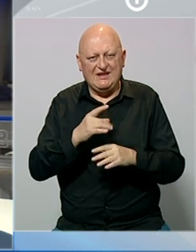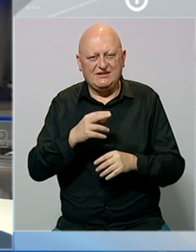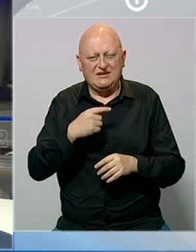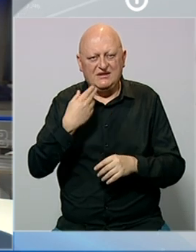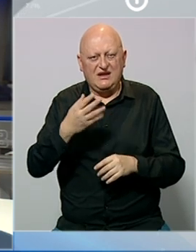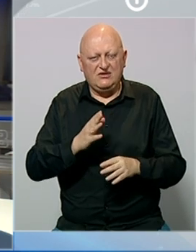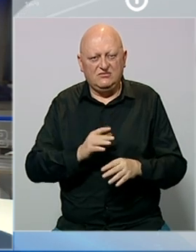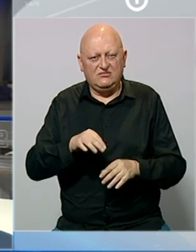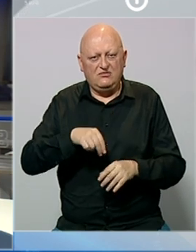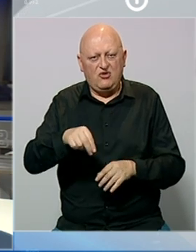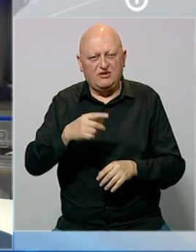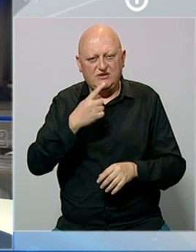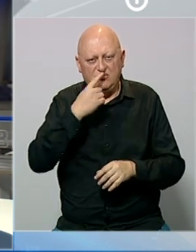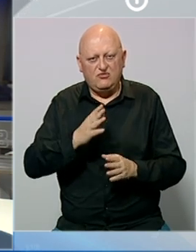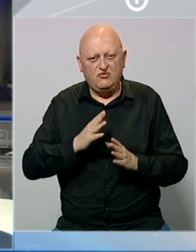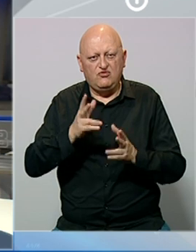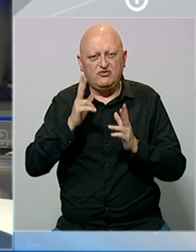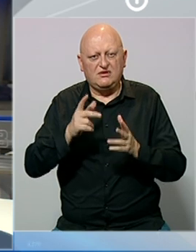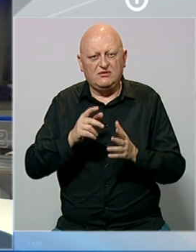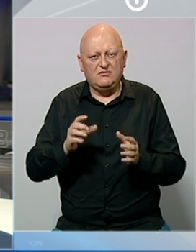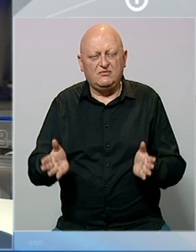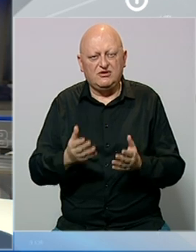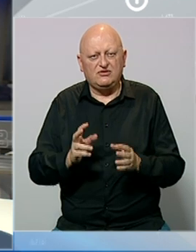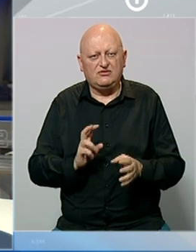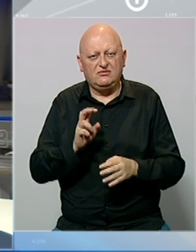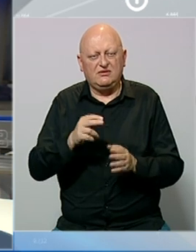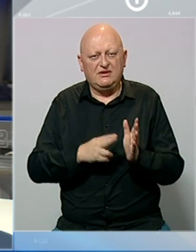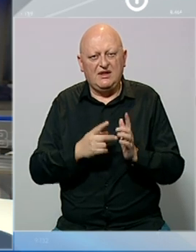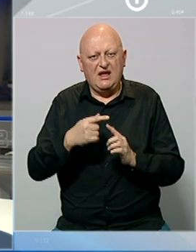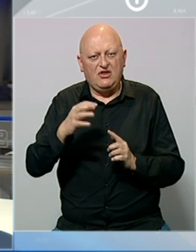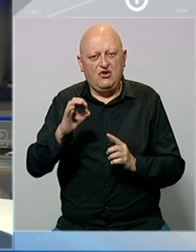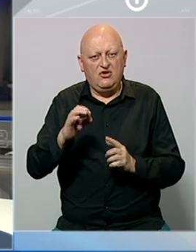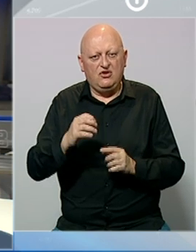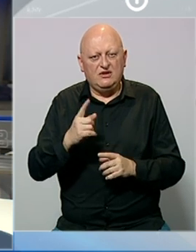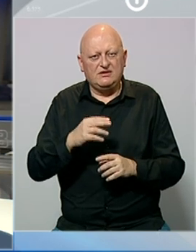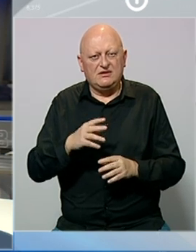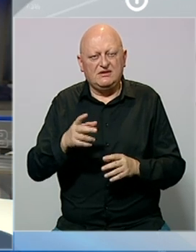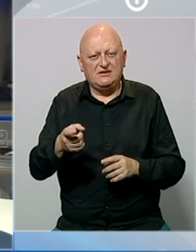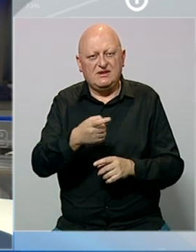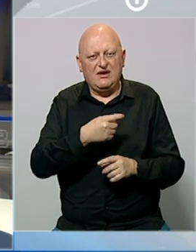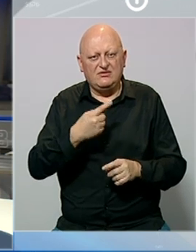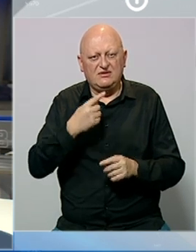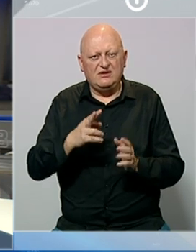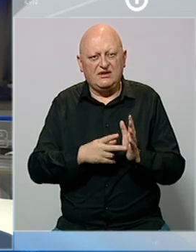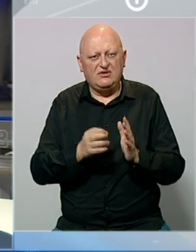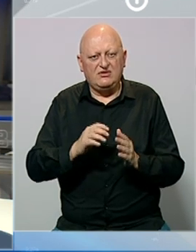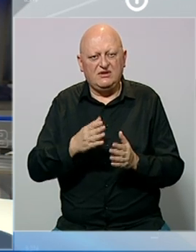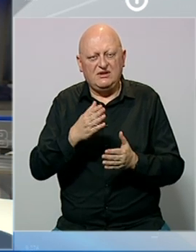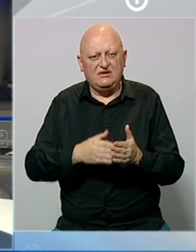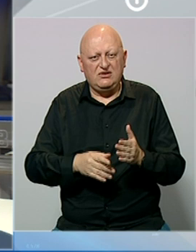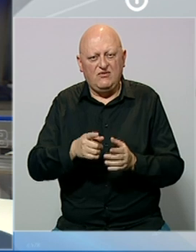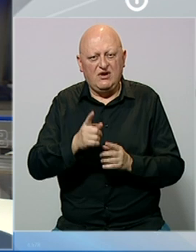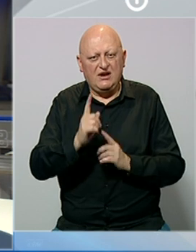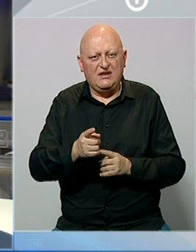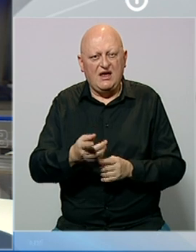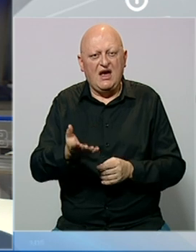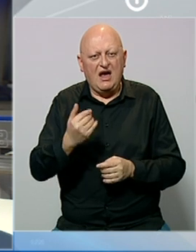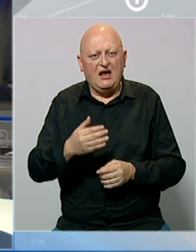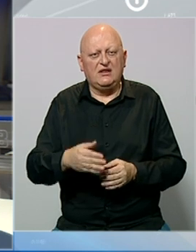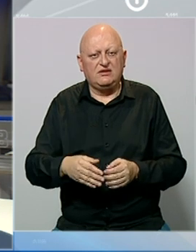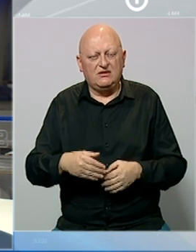nakon poteza Moskve uputio je zahtjev za brzo pristupanje zemlje u NATO. Iz alijanse je poruka da NATO nije dio ovog